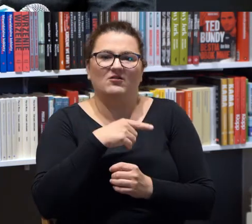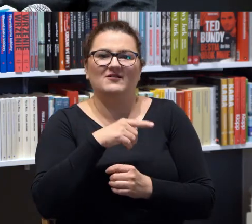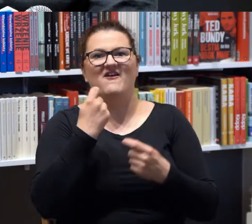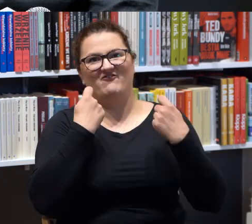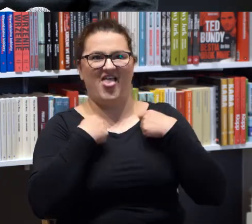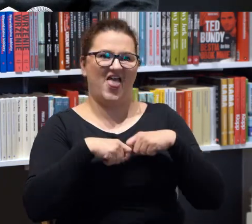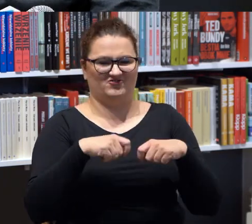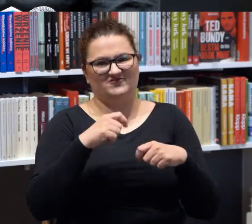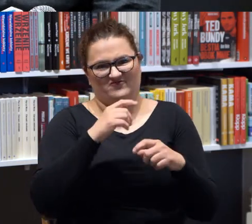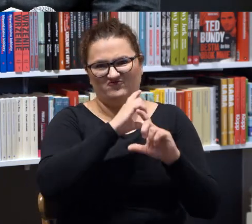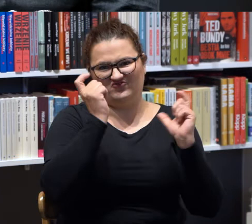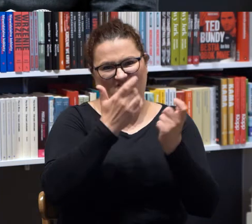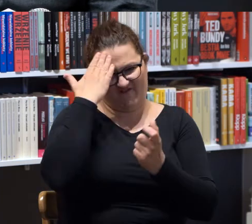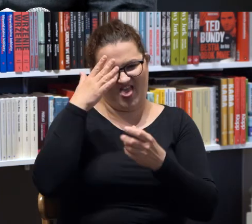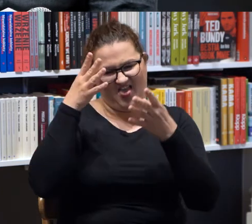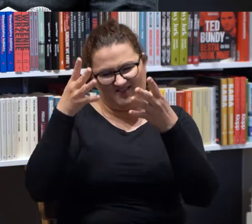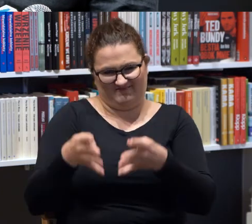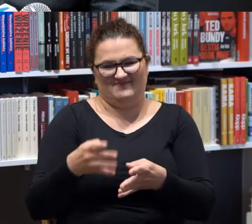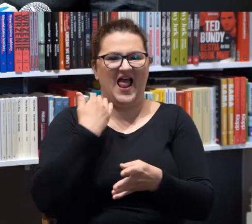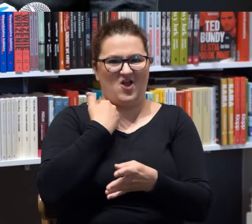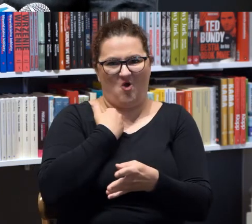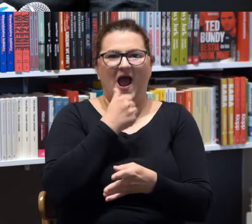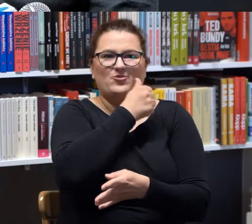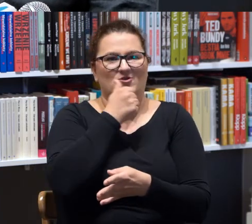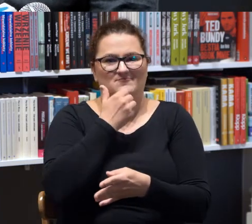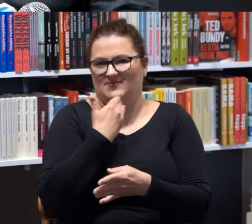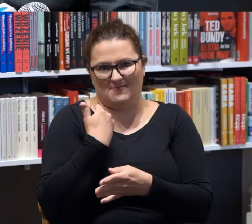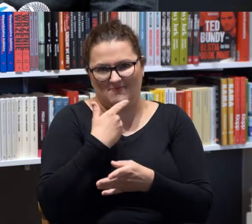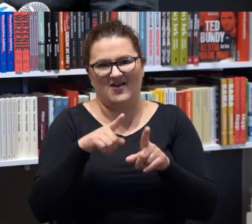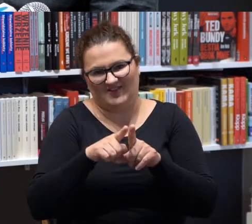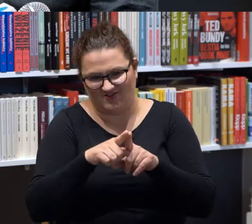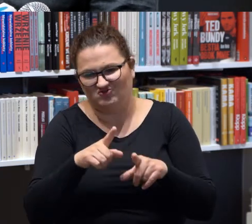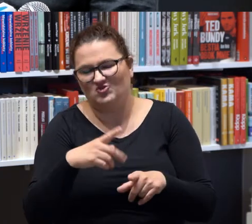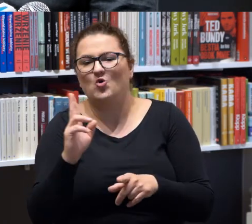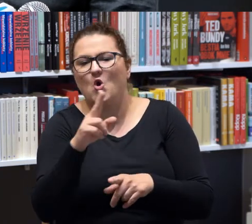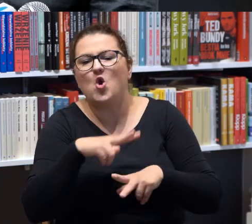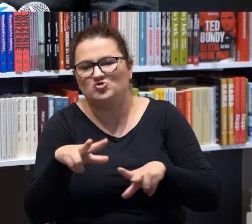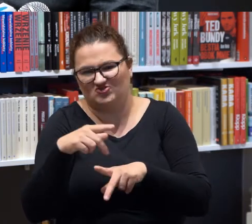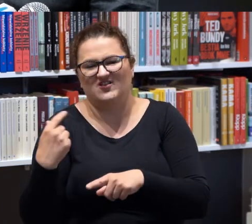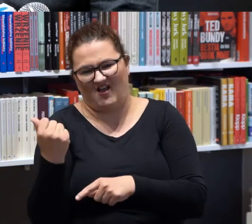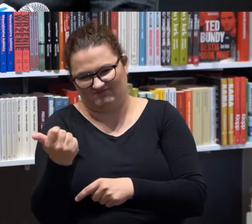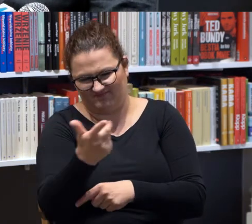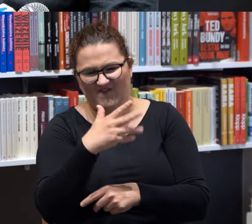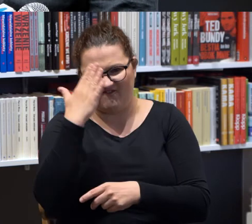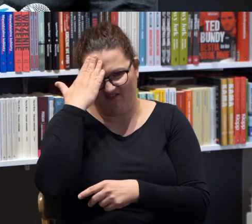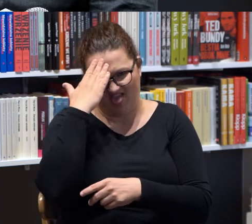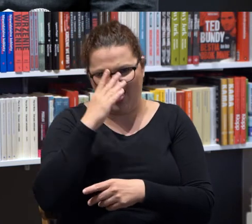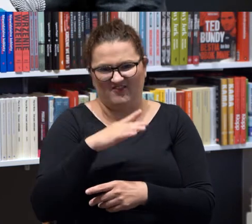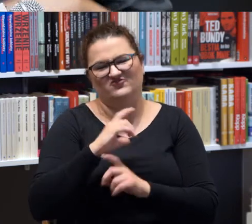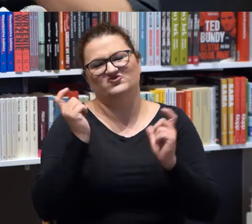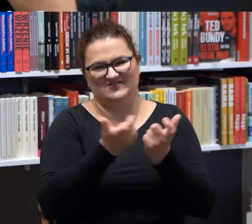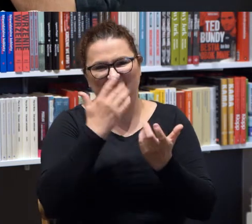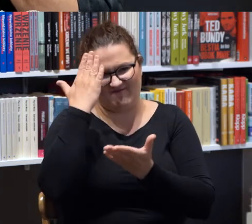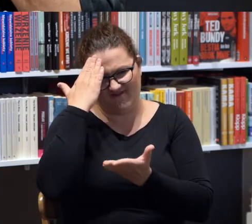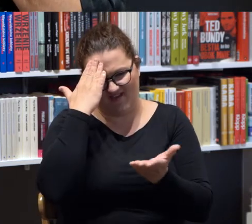jest fikcyjna, tak anonimowość członków jego rodziny również. I każdy o sobie wszystko wie. To jest taka